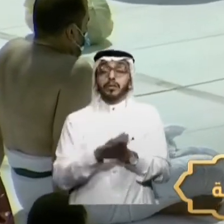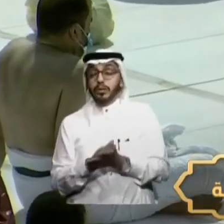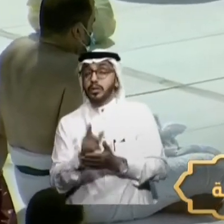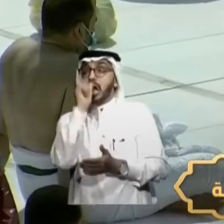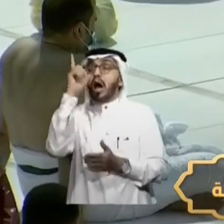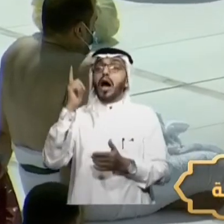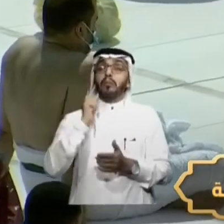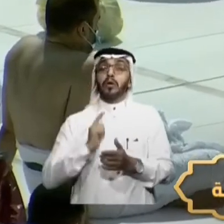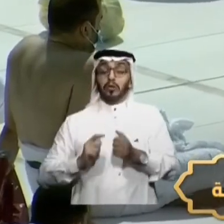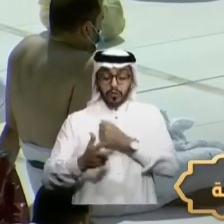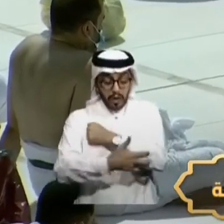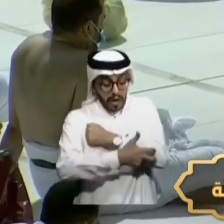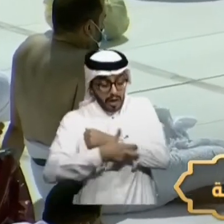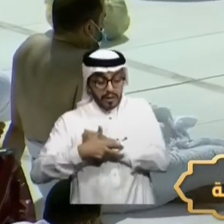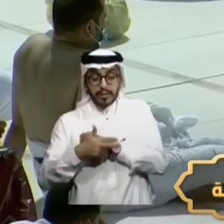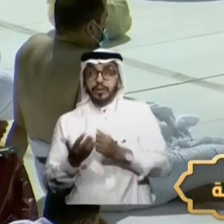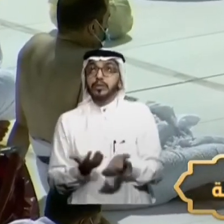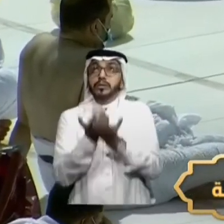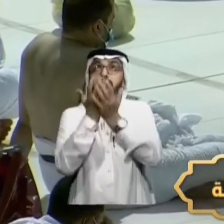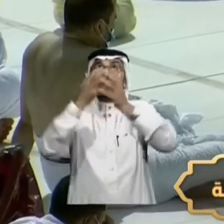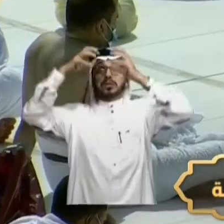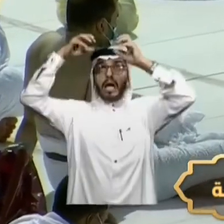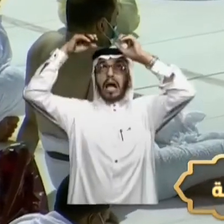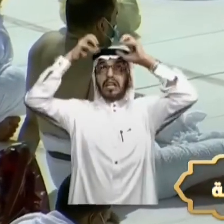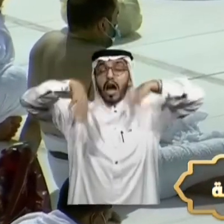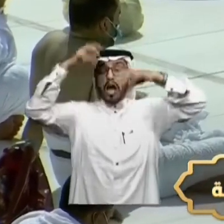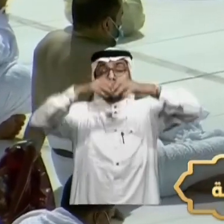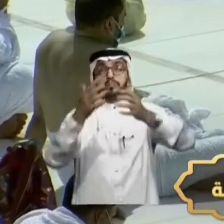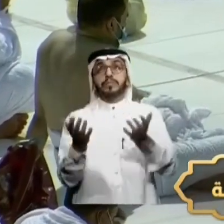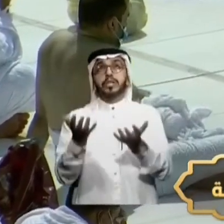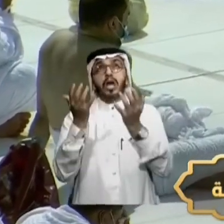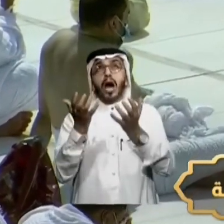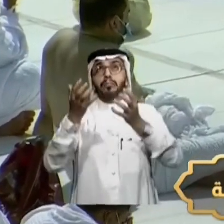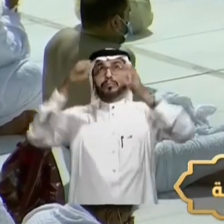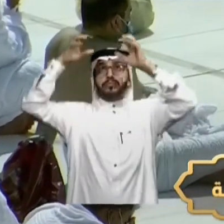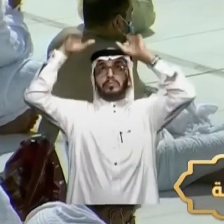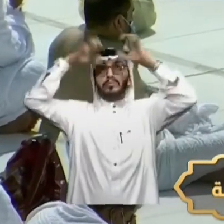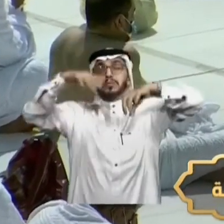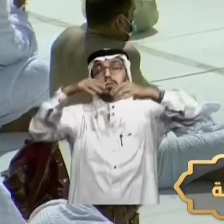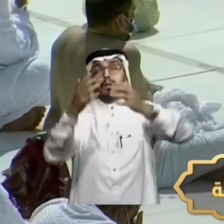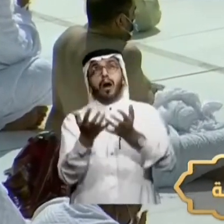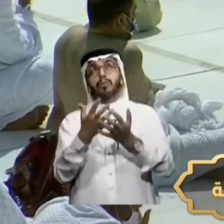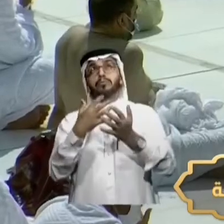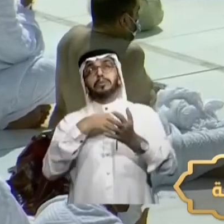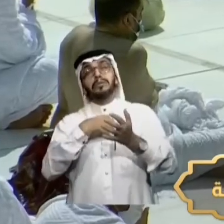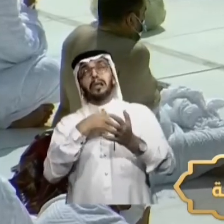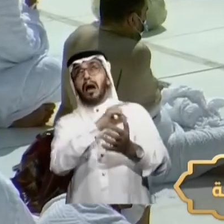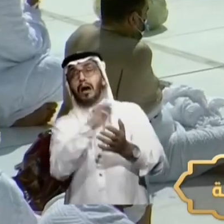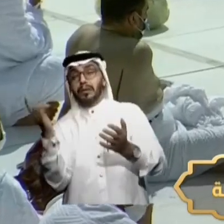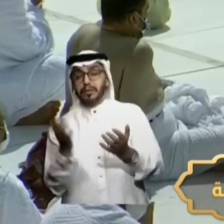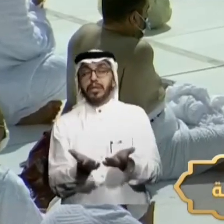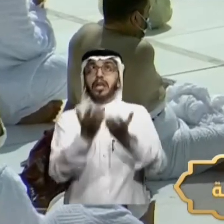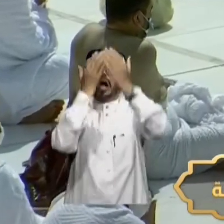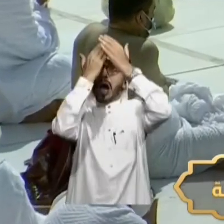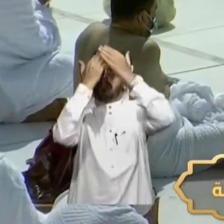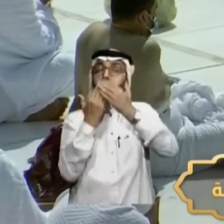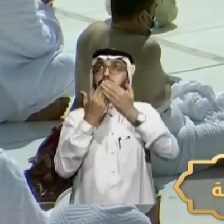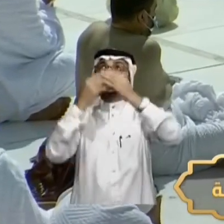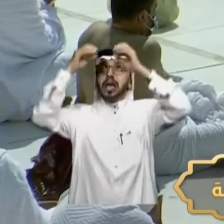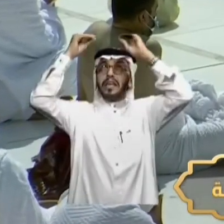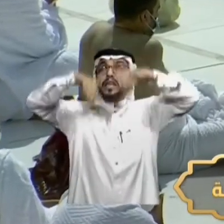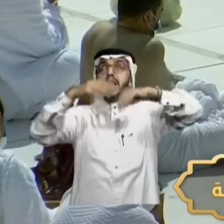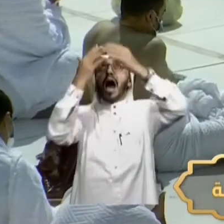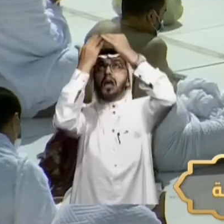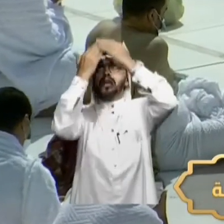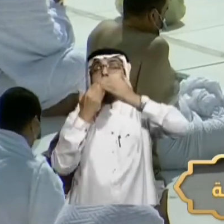أنت الغني ونحن الفقراء، أنزل علينا الغيث ولا تجعلنا من القانطين. اللهم أغِثنا،